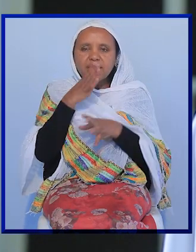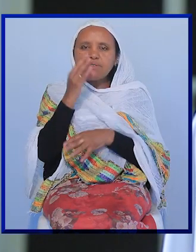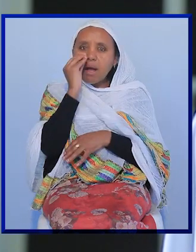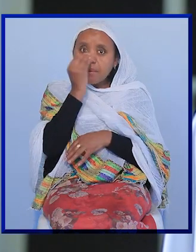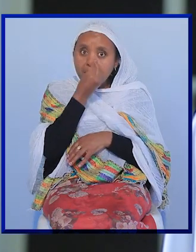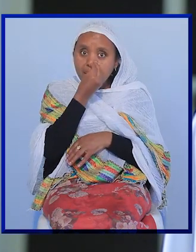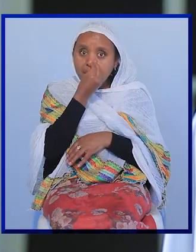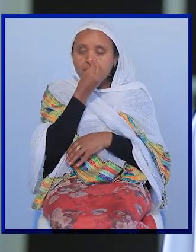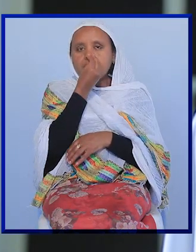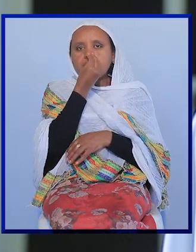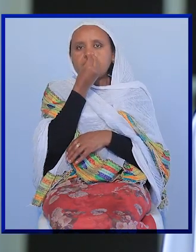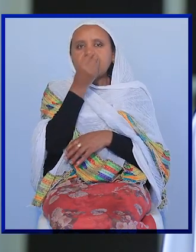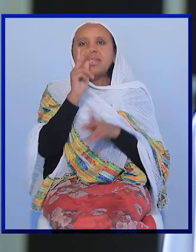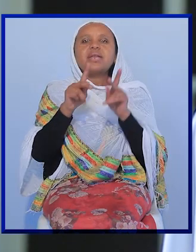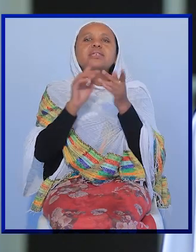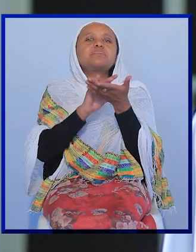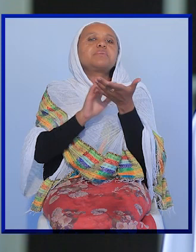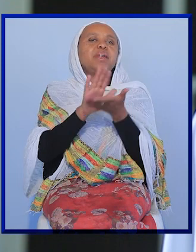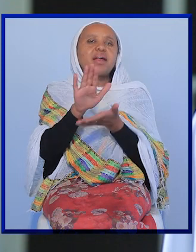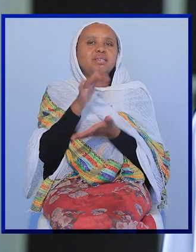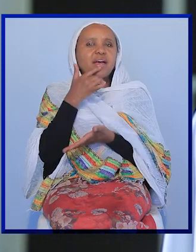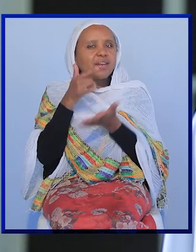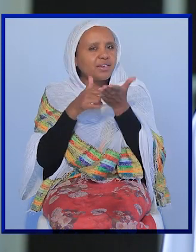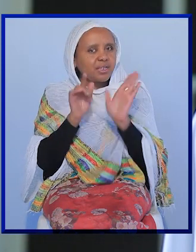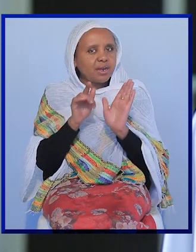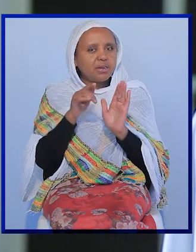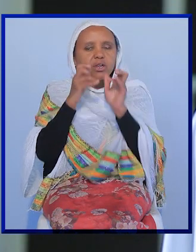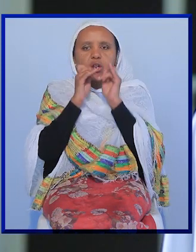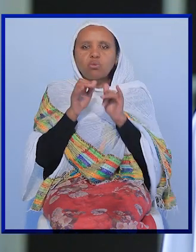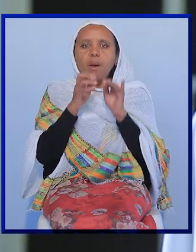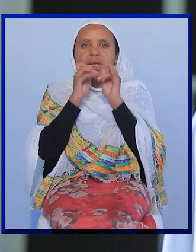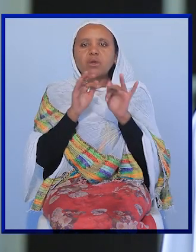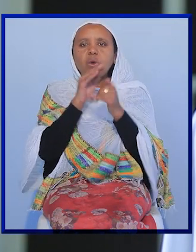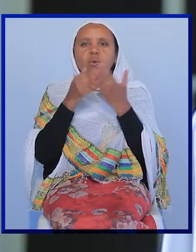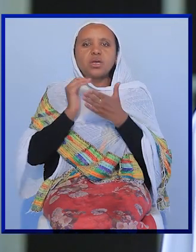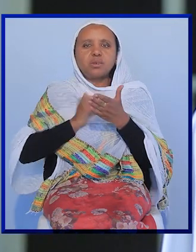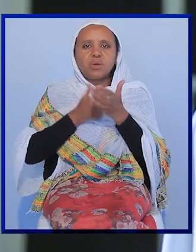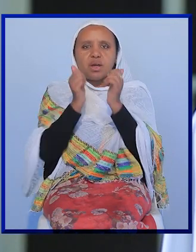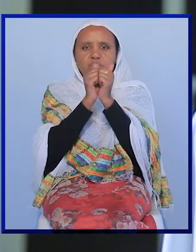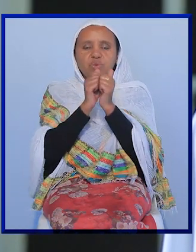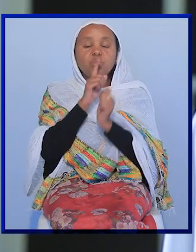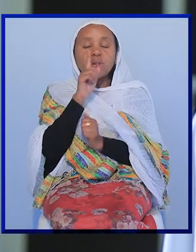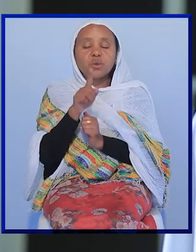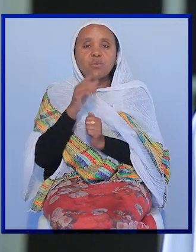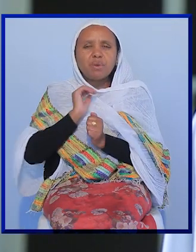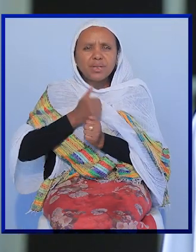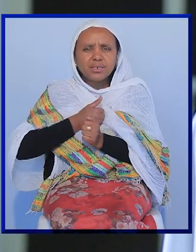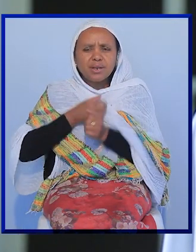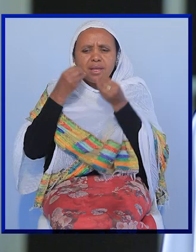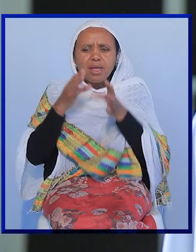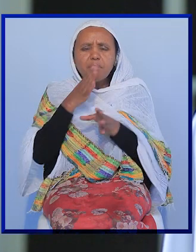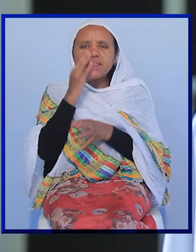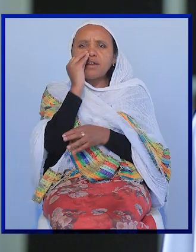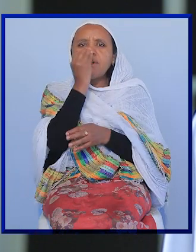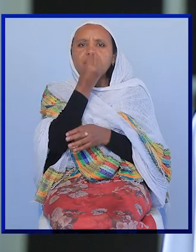አበባ የሕዝብ መድኃኒት ሲል ይገልጻታል። ረድኤቷ በረከቷ ከሁላችንም ጋር ነው። እውነት ነው። እመቤታችን የማትረግፍ